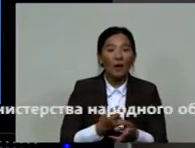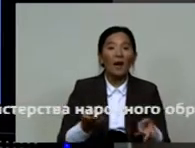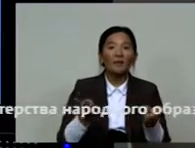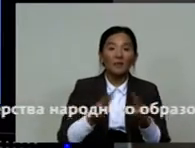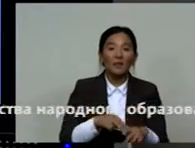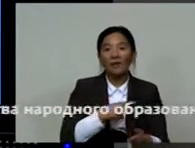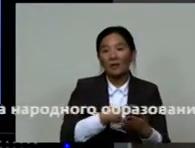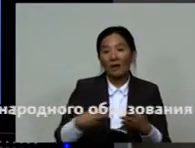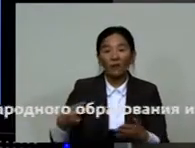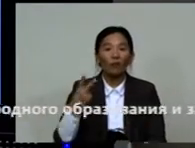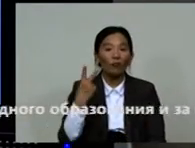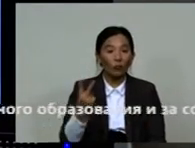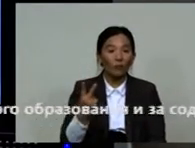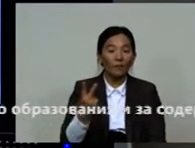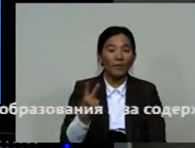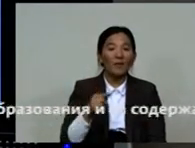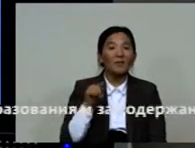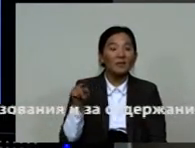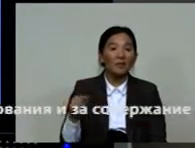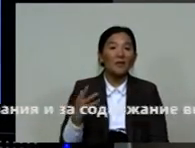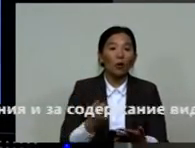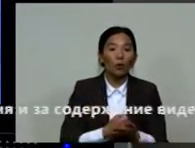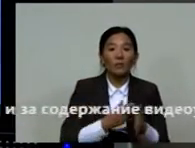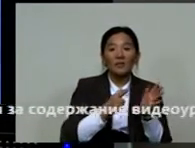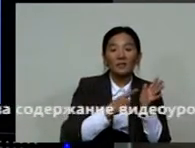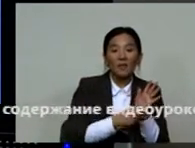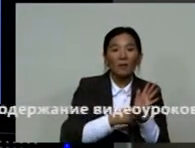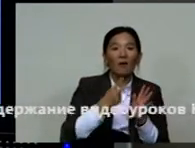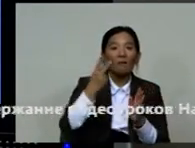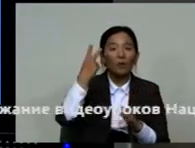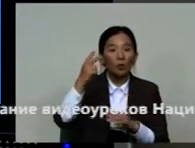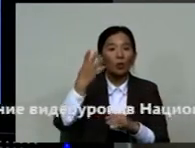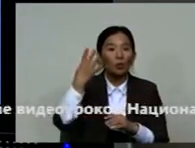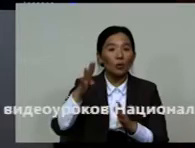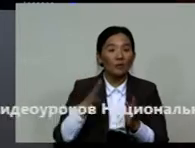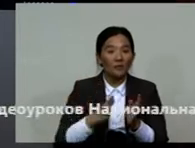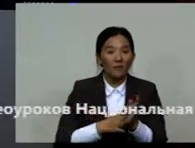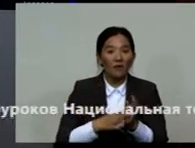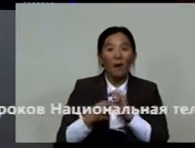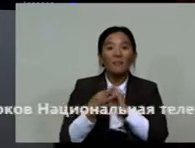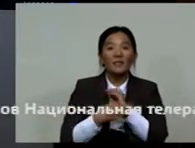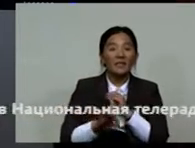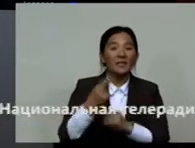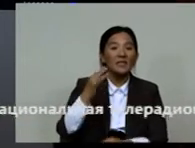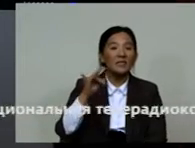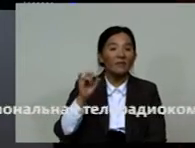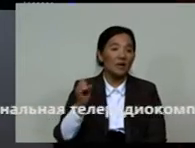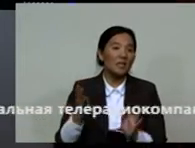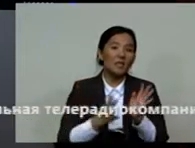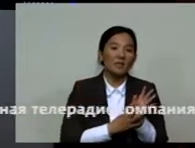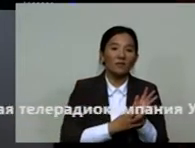равен 2. То есть находим 7 во второй степени, это 49, последняя циферка